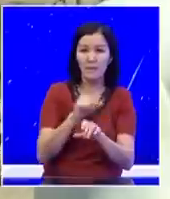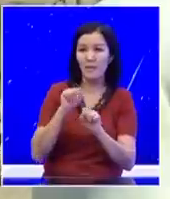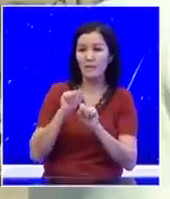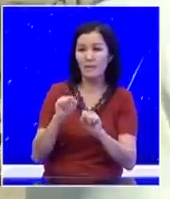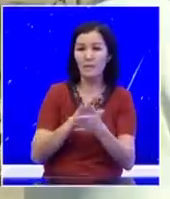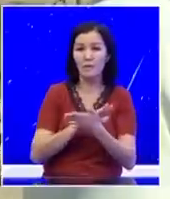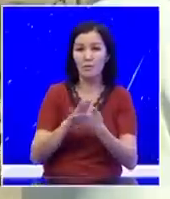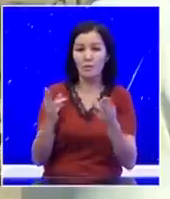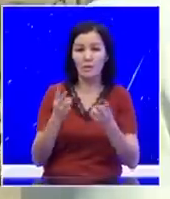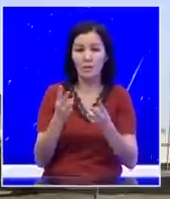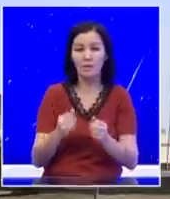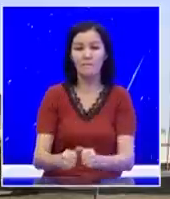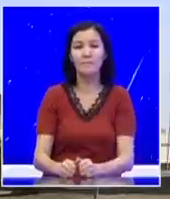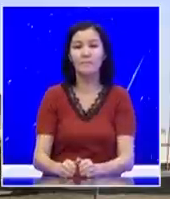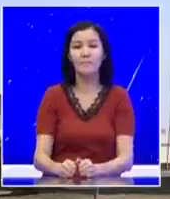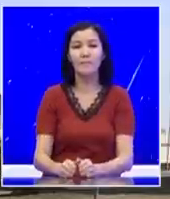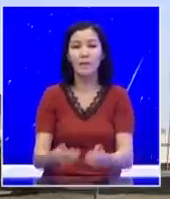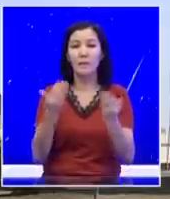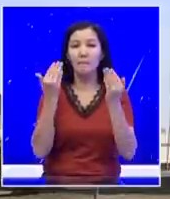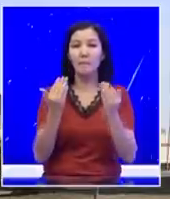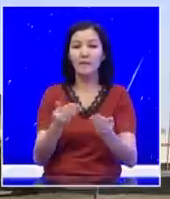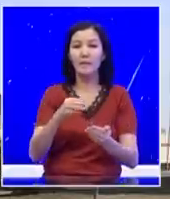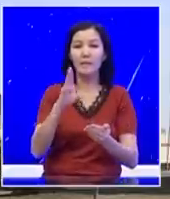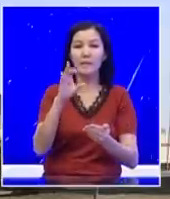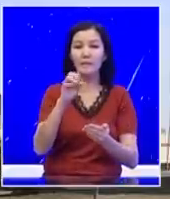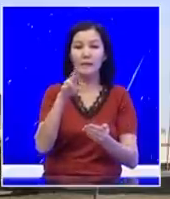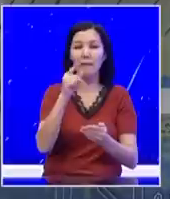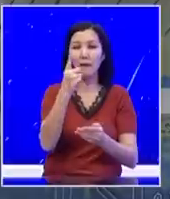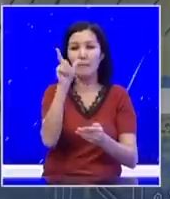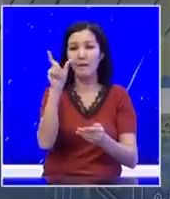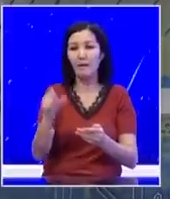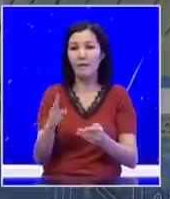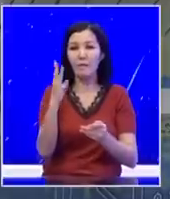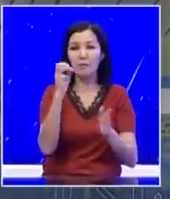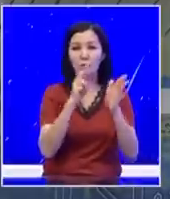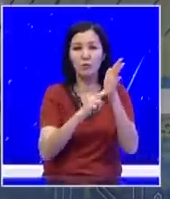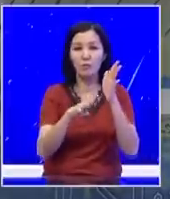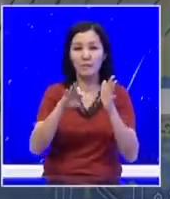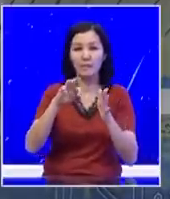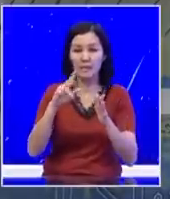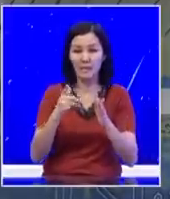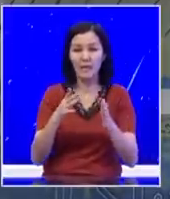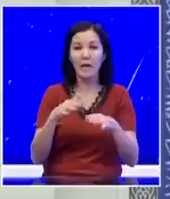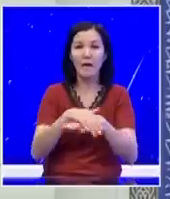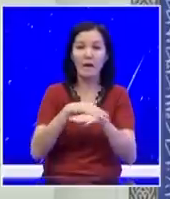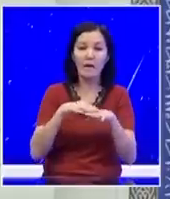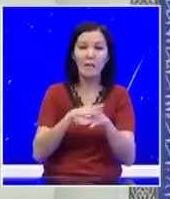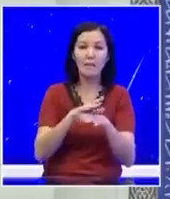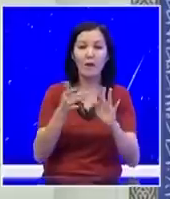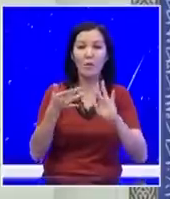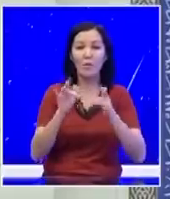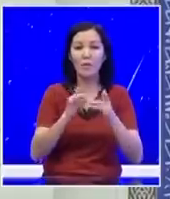жеткізіп берсеңіз болады. Биыл пітір садақаның мөлшері адам басына 370 теңгені құрайды. Оны тұрғындар онлайн